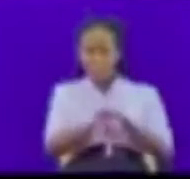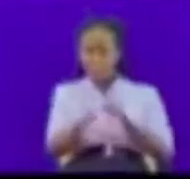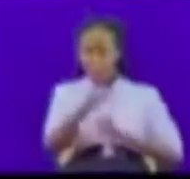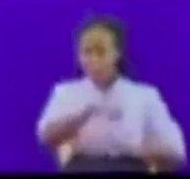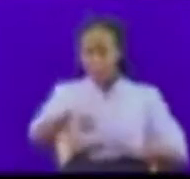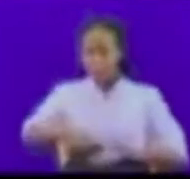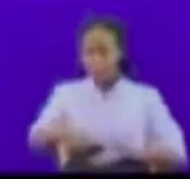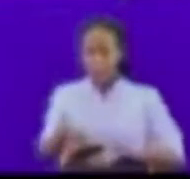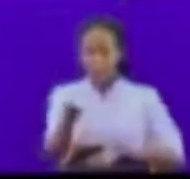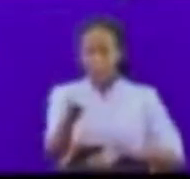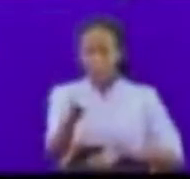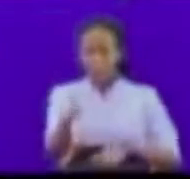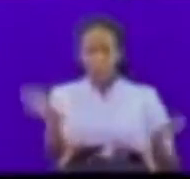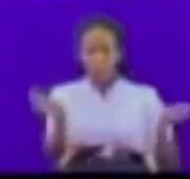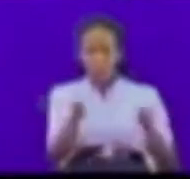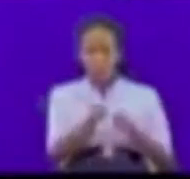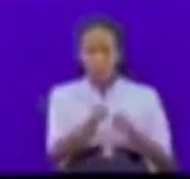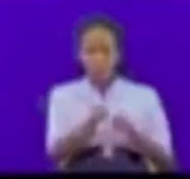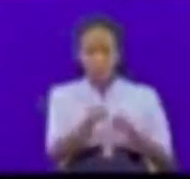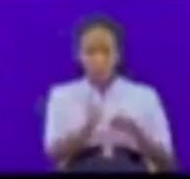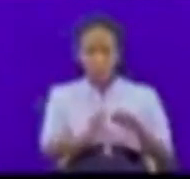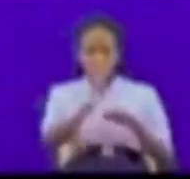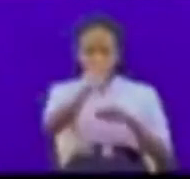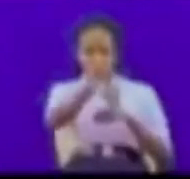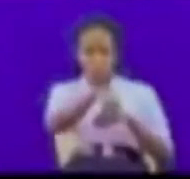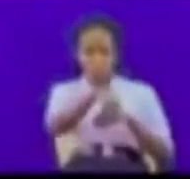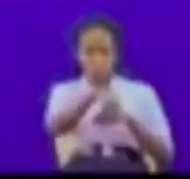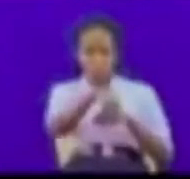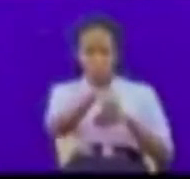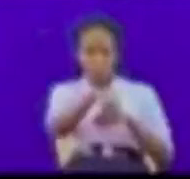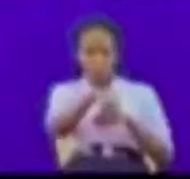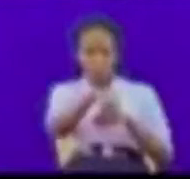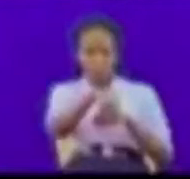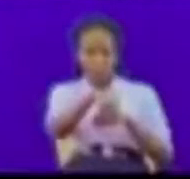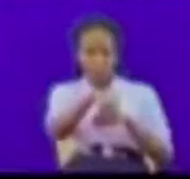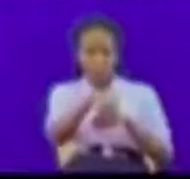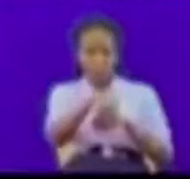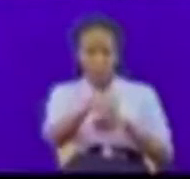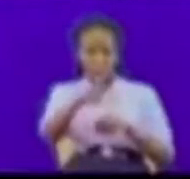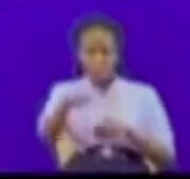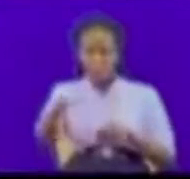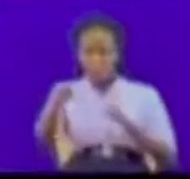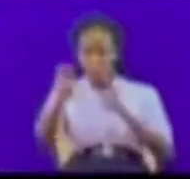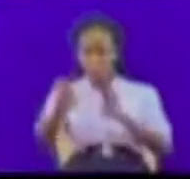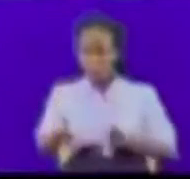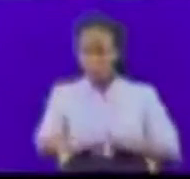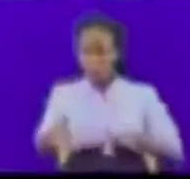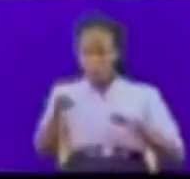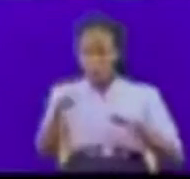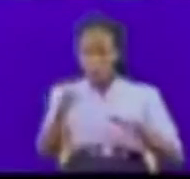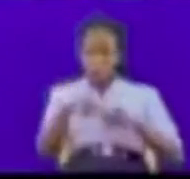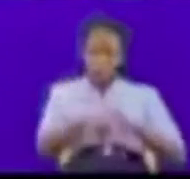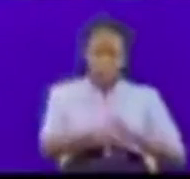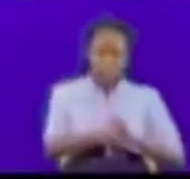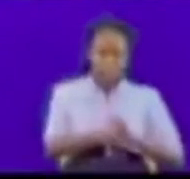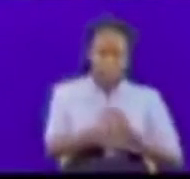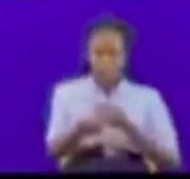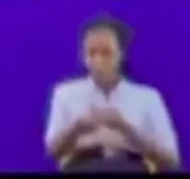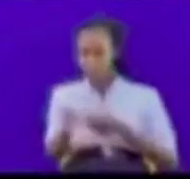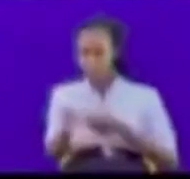zilizopigwa ziliongezeka kwa sababu wabunge walikuwa wakiingia. Mwisho wakawa wabunge ambao tuko humu ndani ni